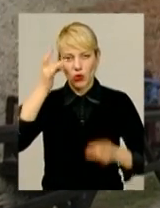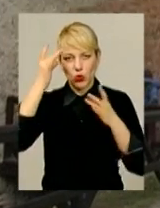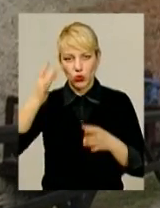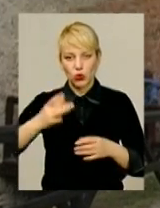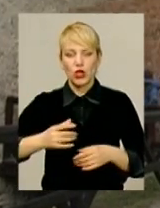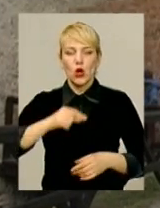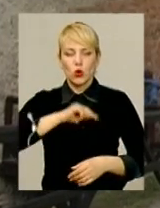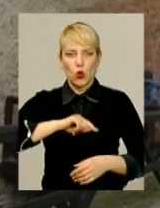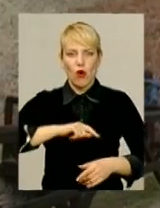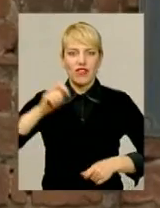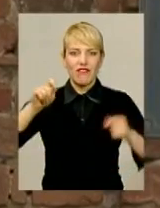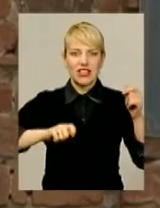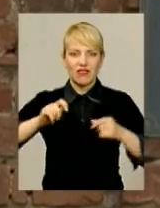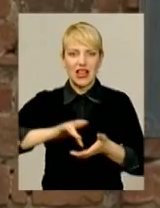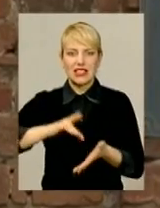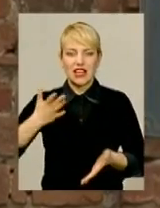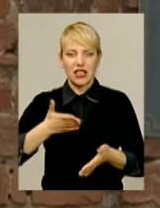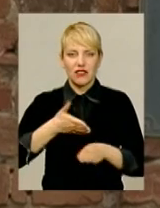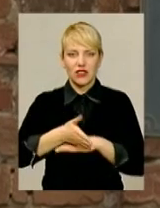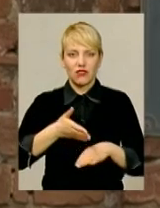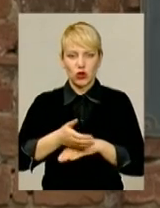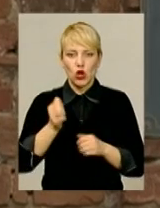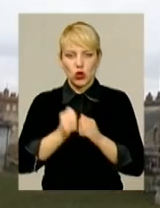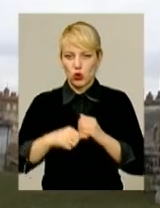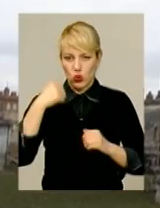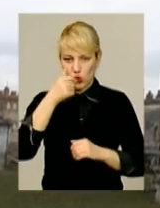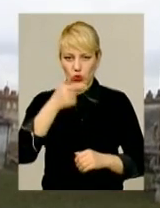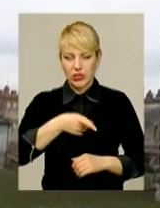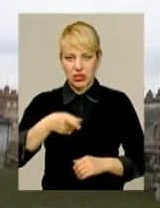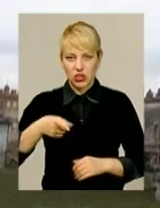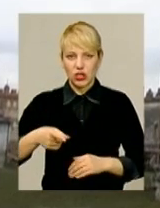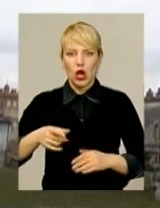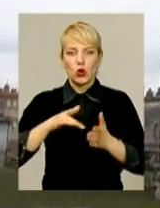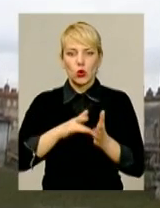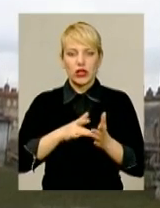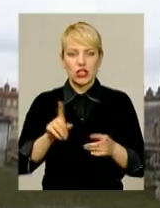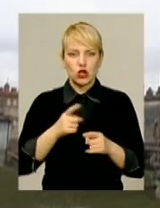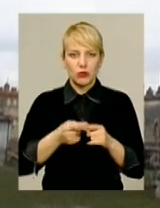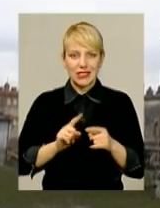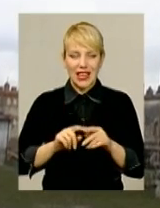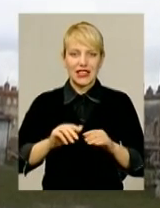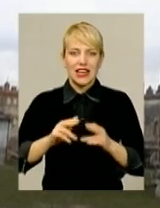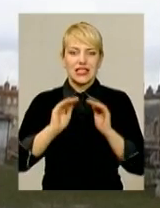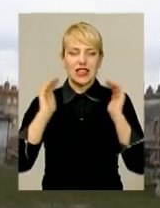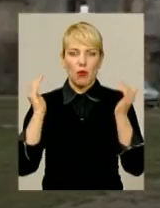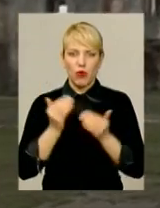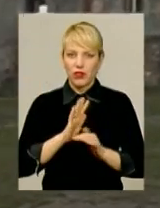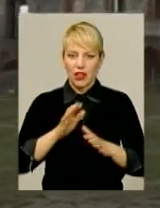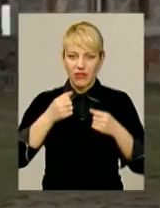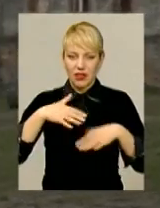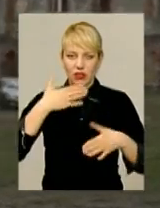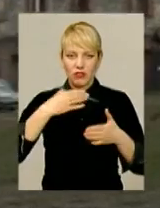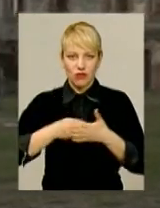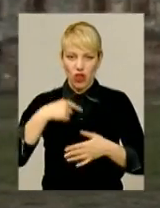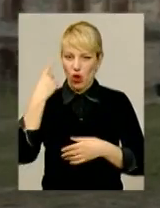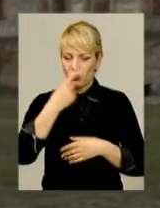і фестивальний центр, який відвідують щороку тисячі туристів. А щоби заповідник перед туристами, так би мовити, не втратив своє обличчя